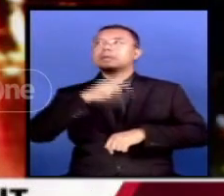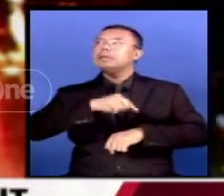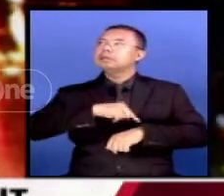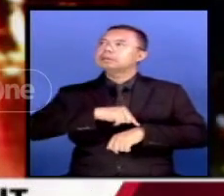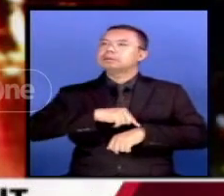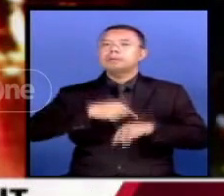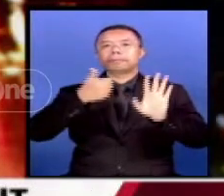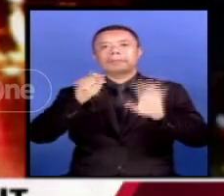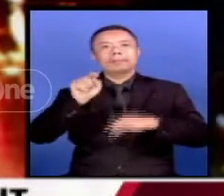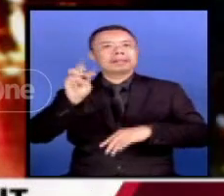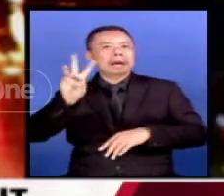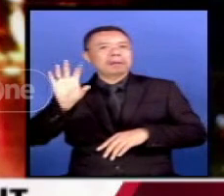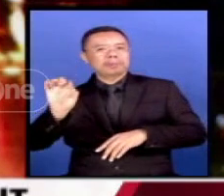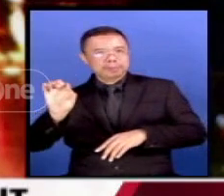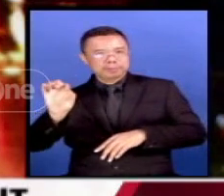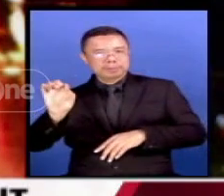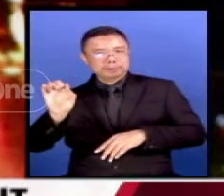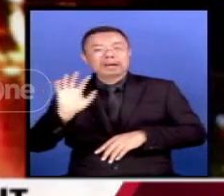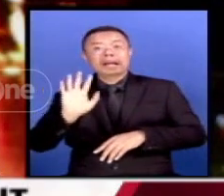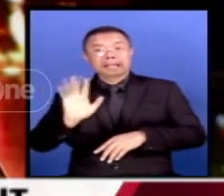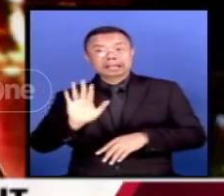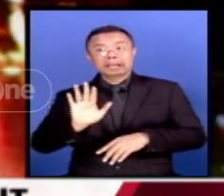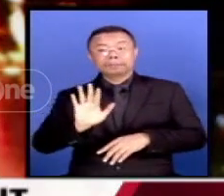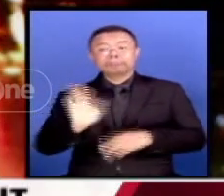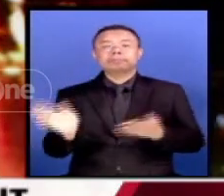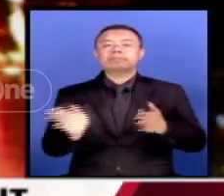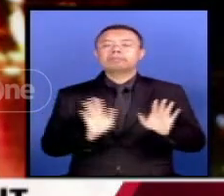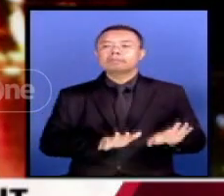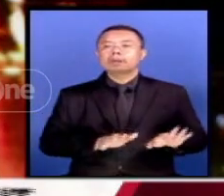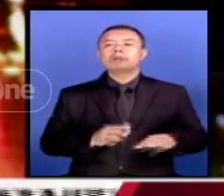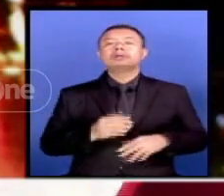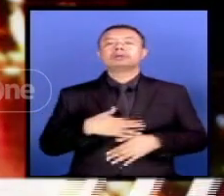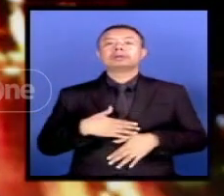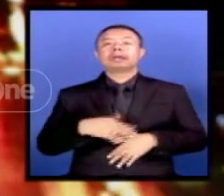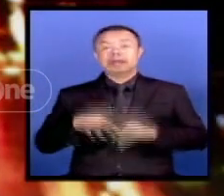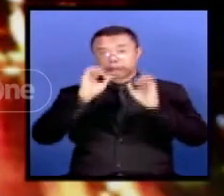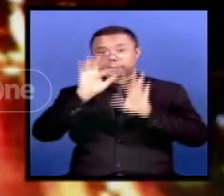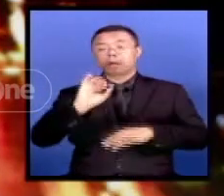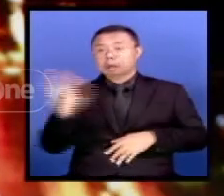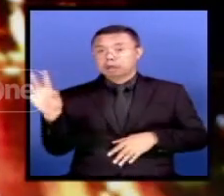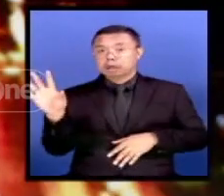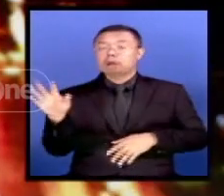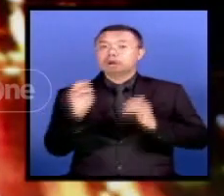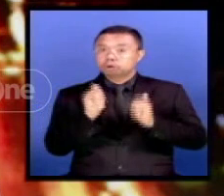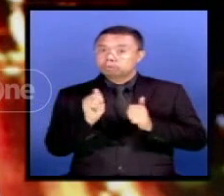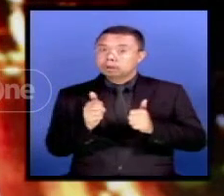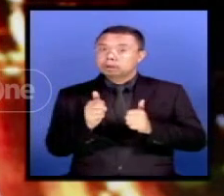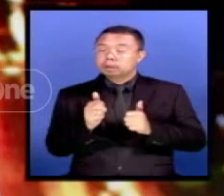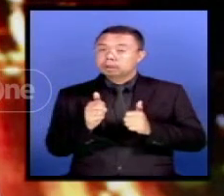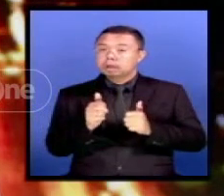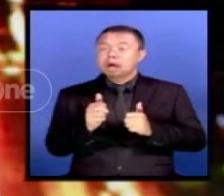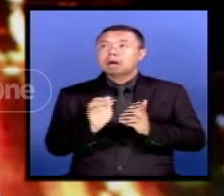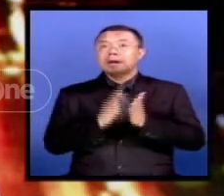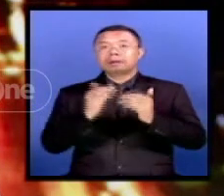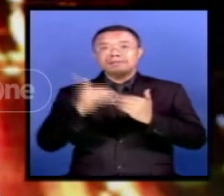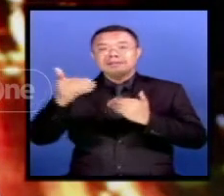pukul 6.30 waktu Indonesia Barat nanti. Dan pemirsa, kita ke kabar selanjutnya. Guna menindaklanjuti rencana